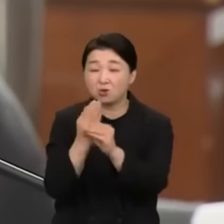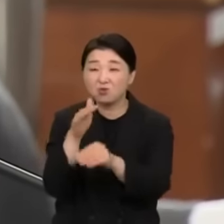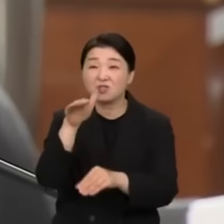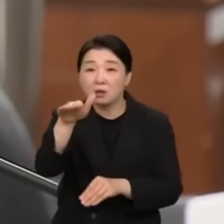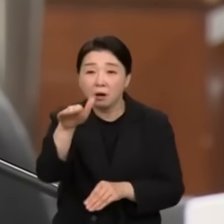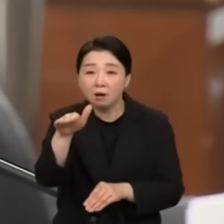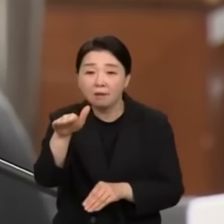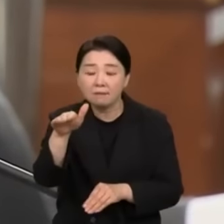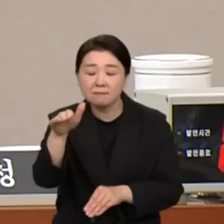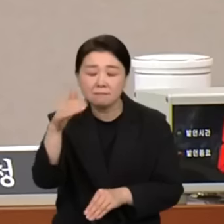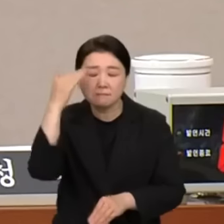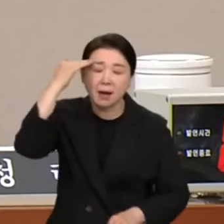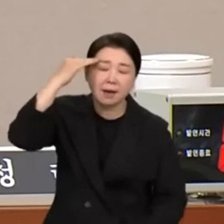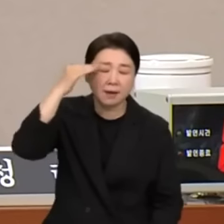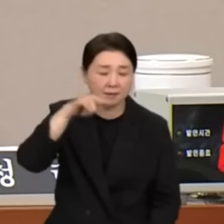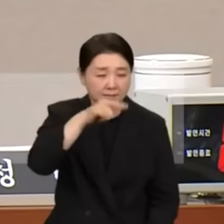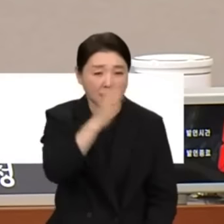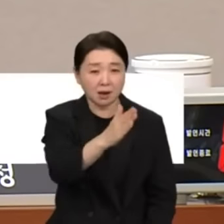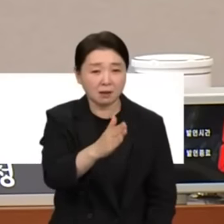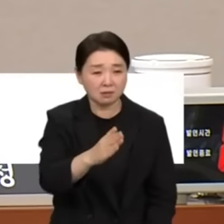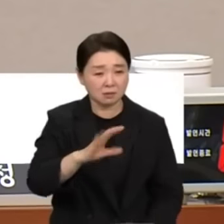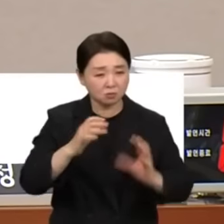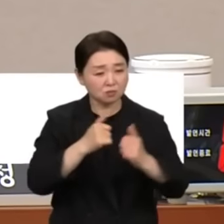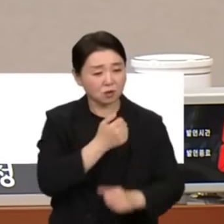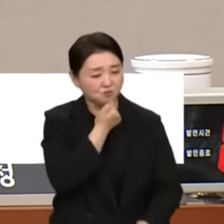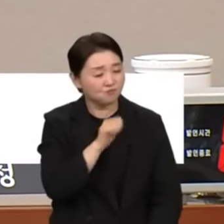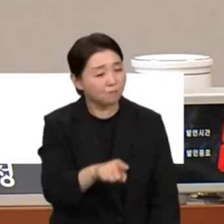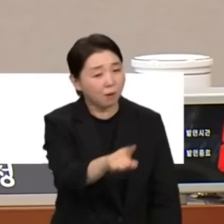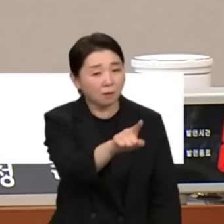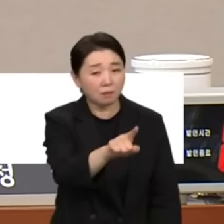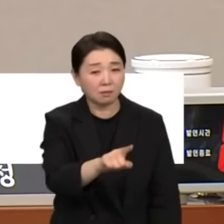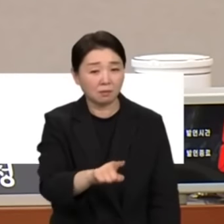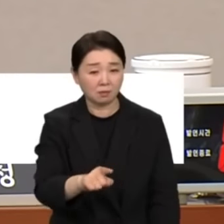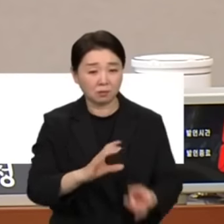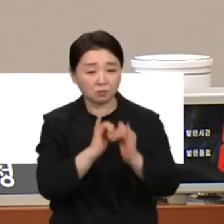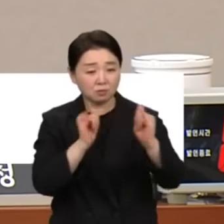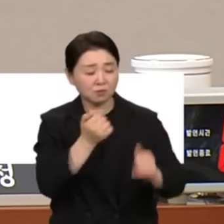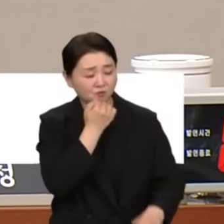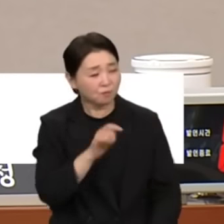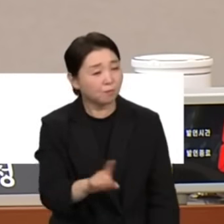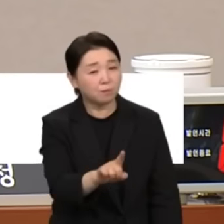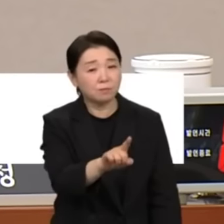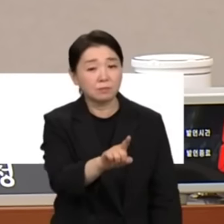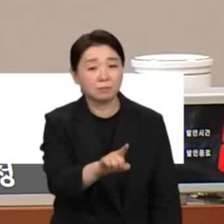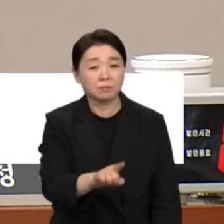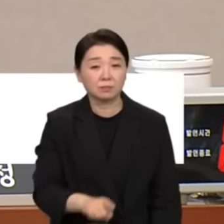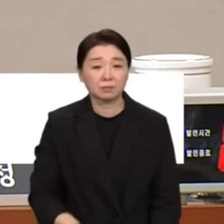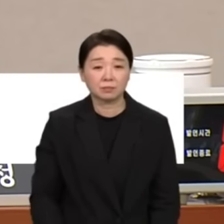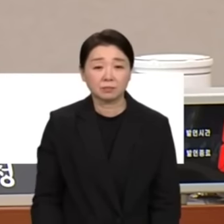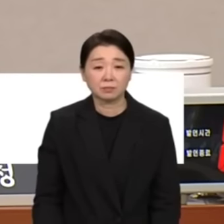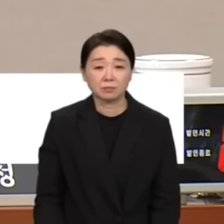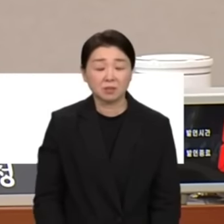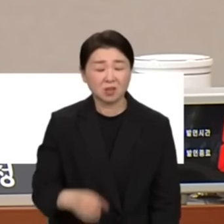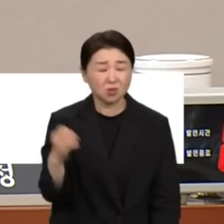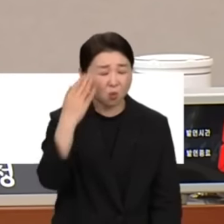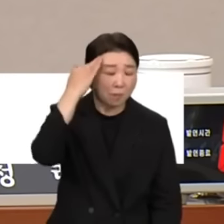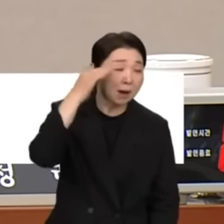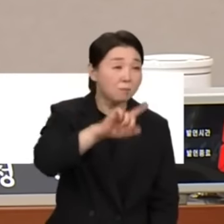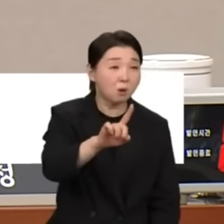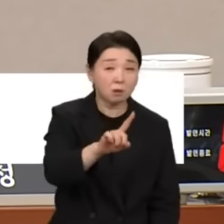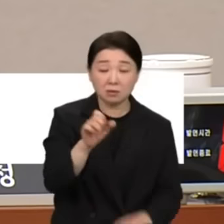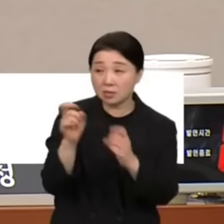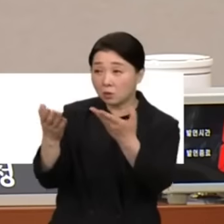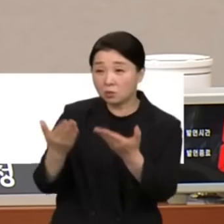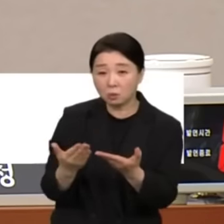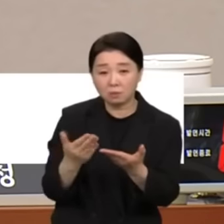지적을 받았습니다. 국회가 그렇게 우습습니까? 그렇게 국민들이 우스워요? 위원장님 또 끼어듭니까? 기회를